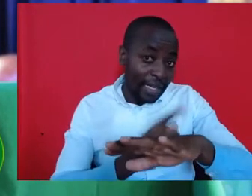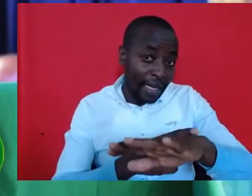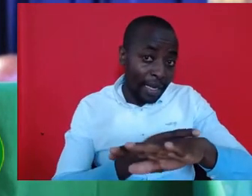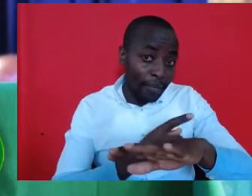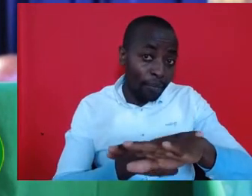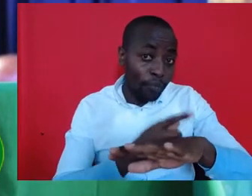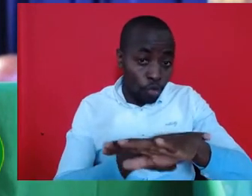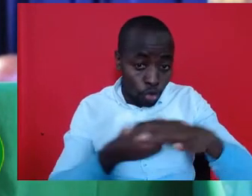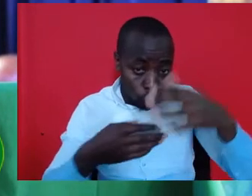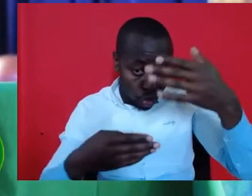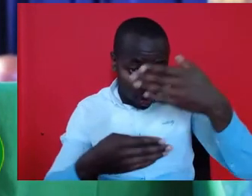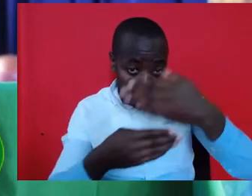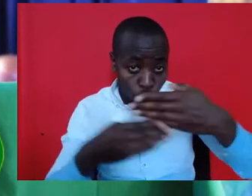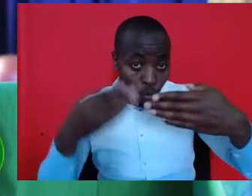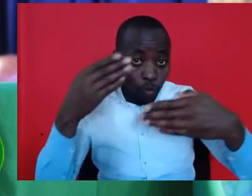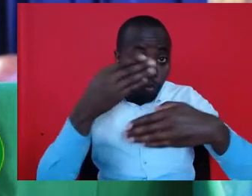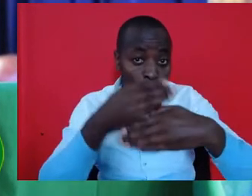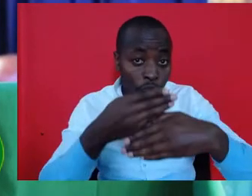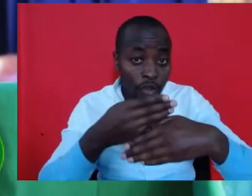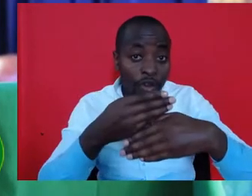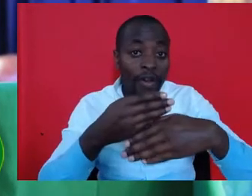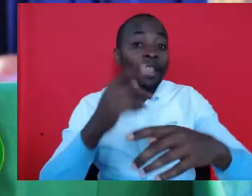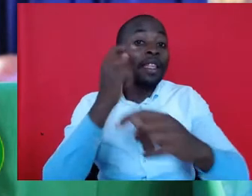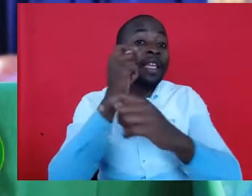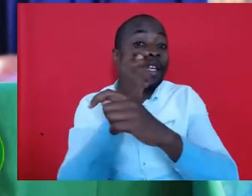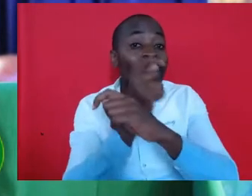wa kujenga nyumba ya Bwana,